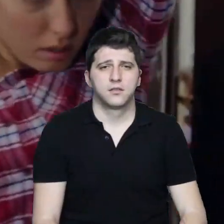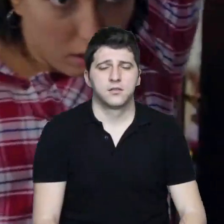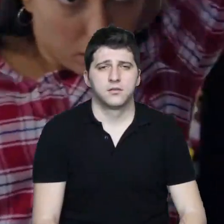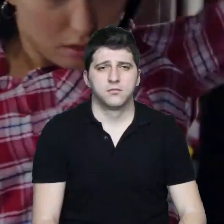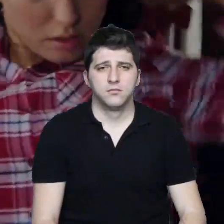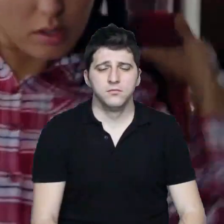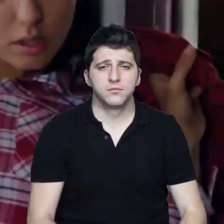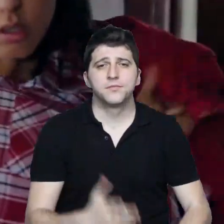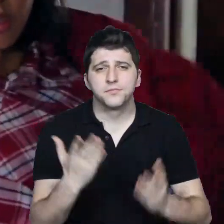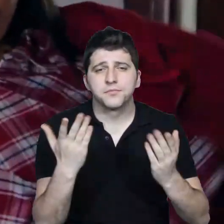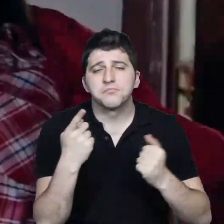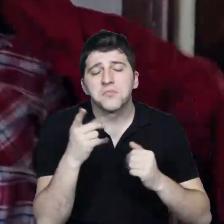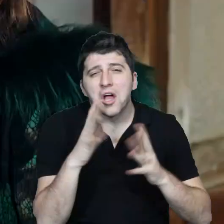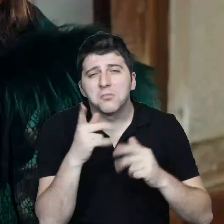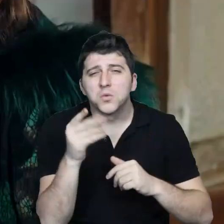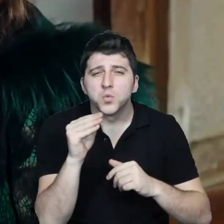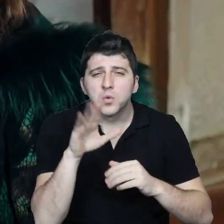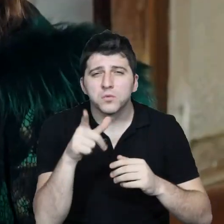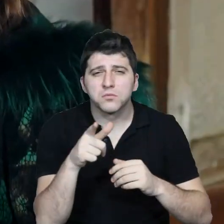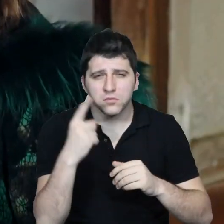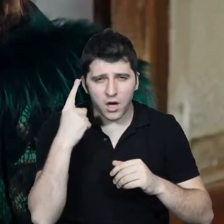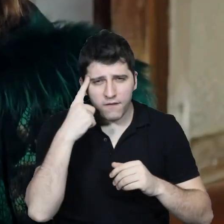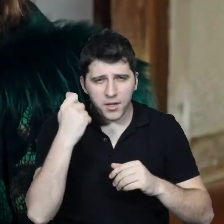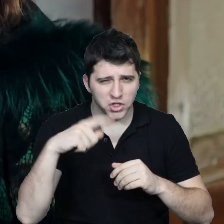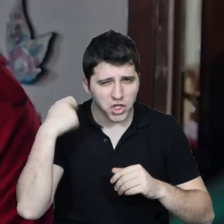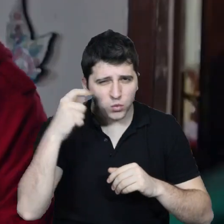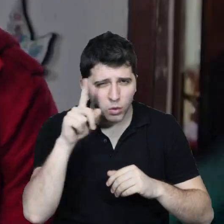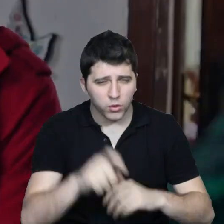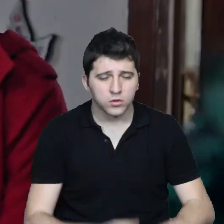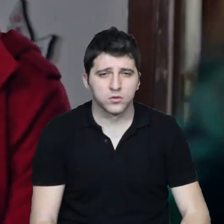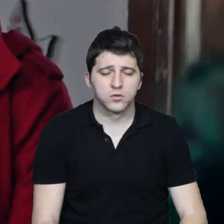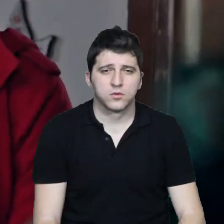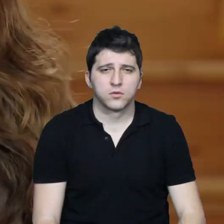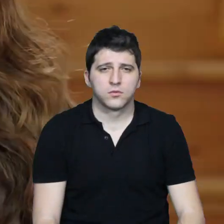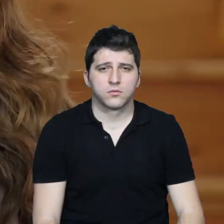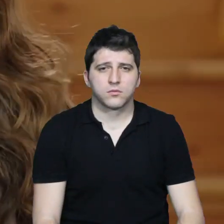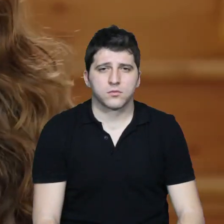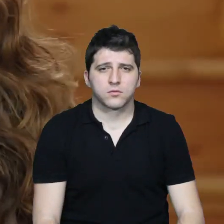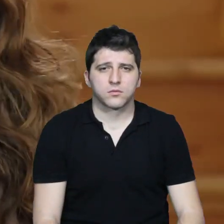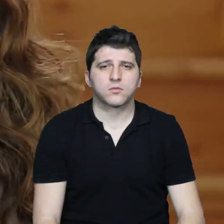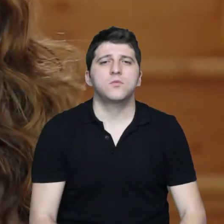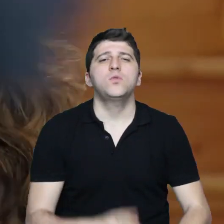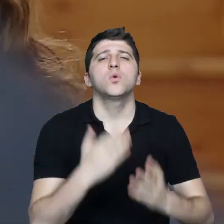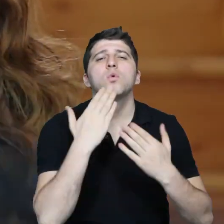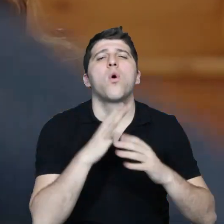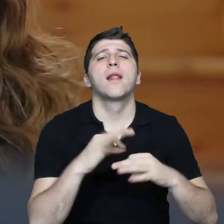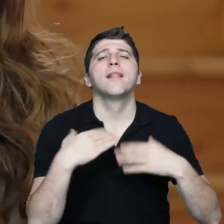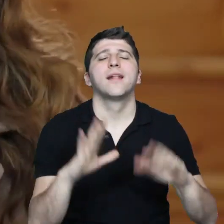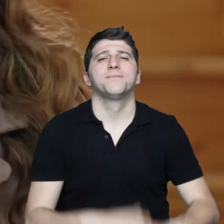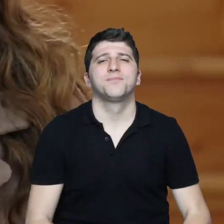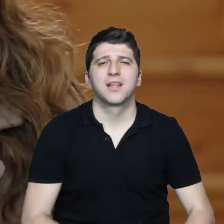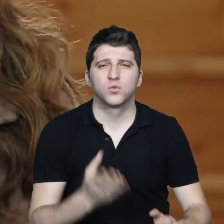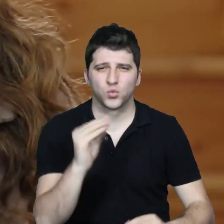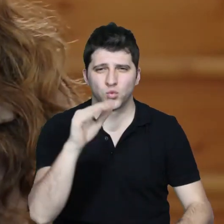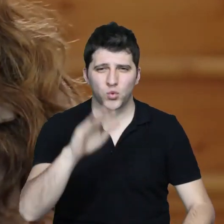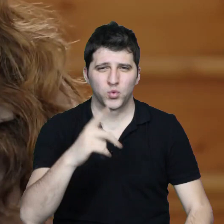abla? Kız acaba bu çocuğun kafası biraz çalışıyor mu? Yok be öyle değil. Hani bir